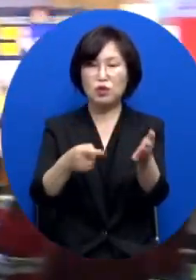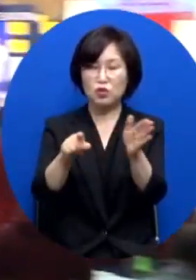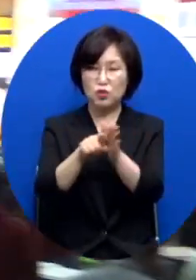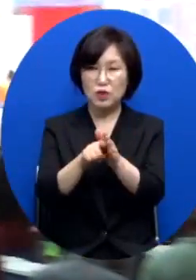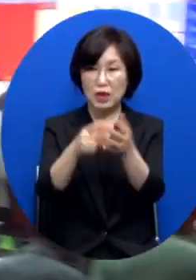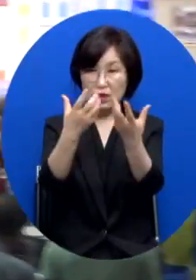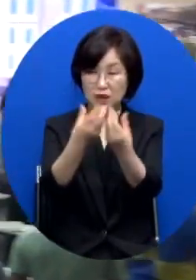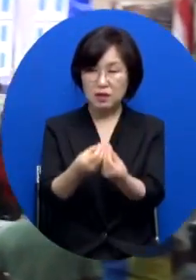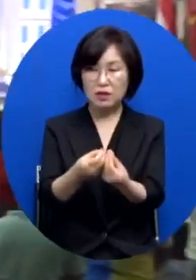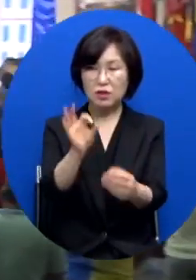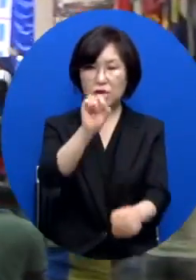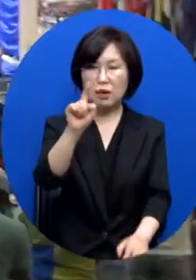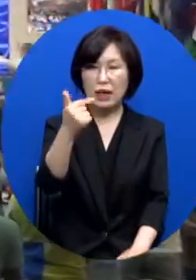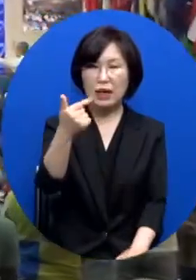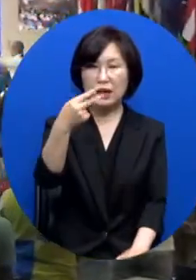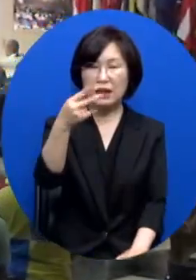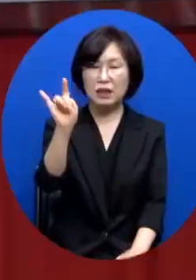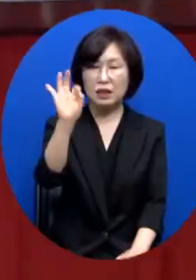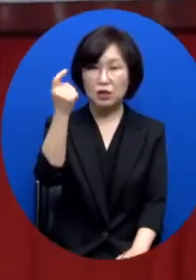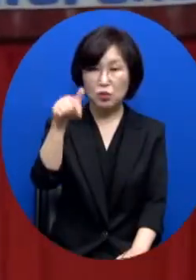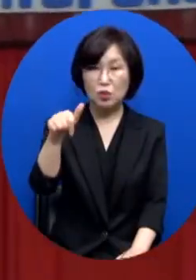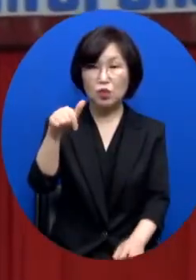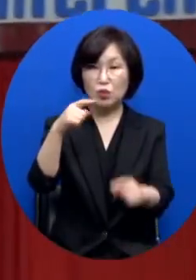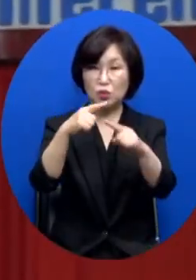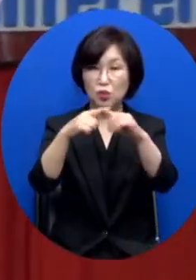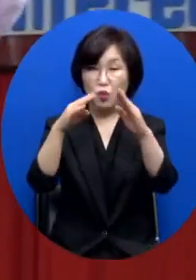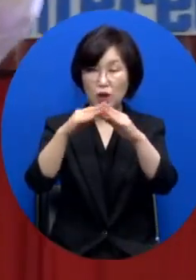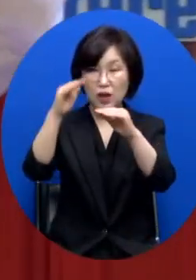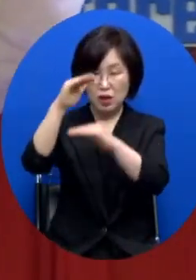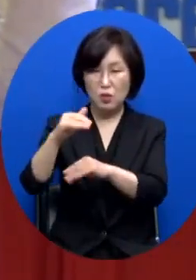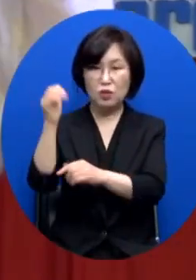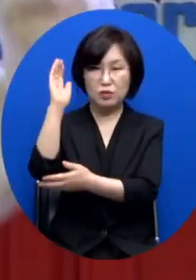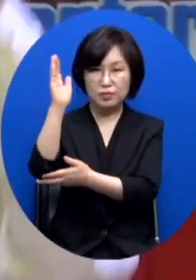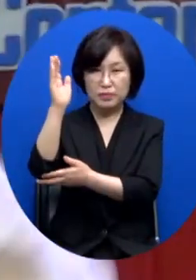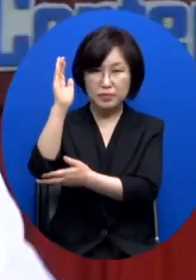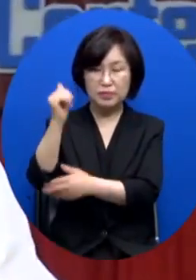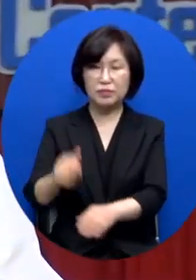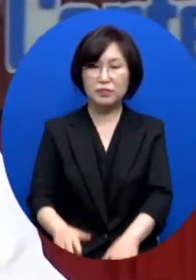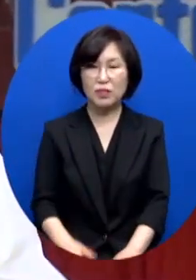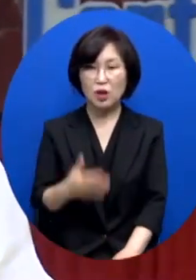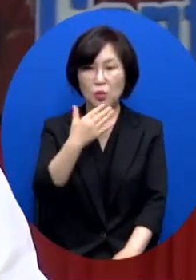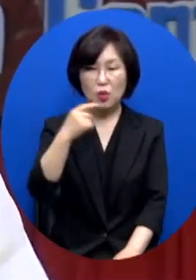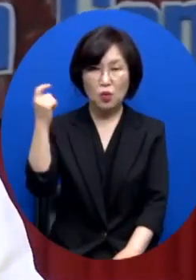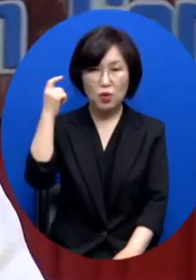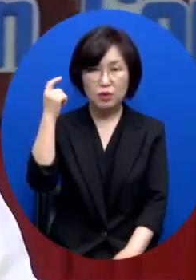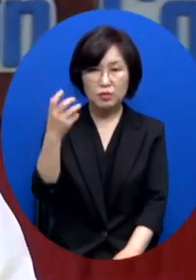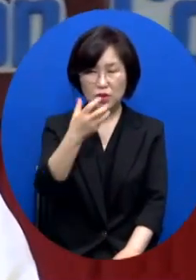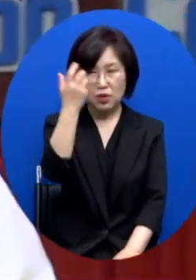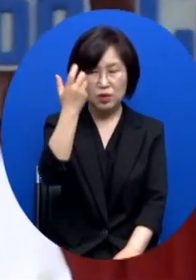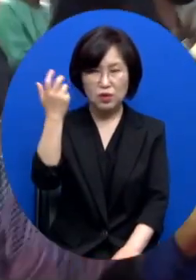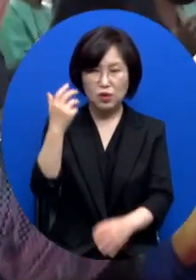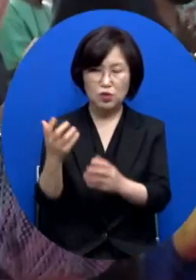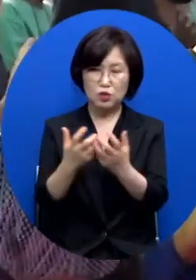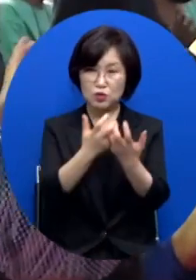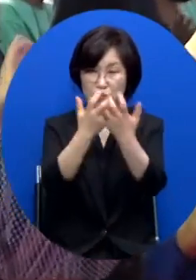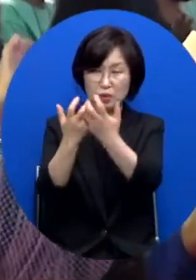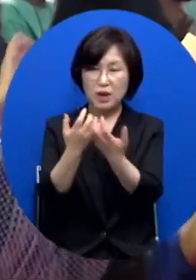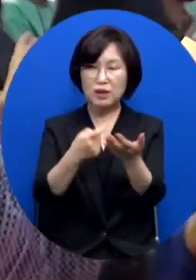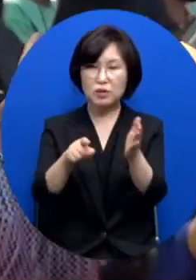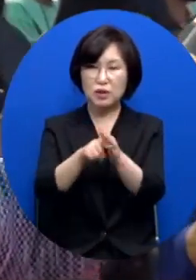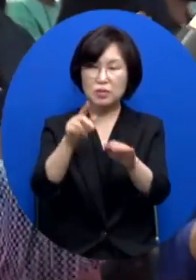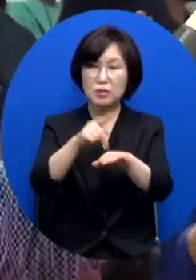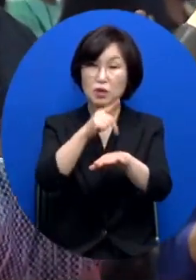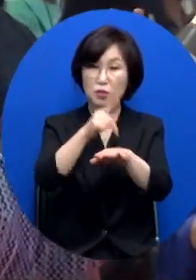교회의 신앙을 주제로 말씀을 전했습니다. 또한 교회의 성장과 부흥을 위한 성령 충만을 강조하며 필리핀